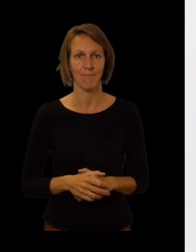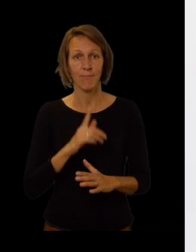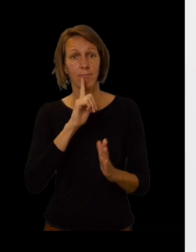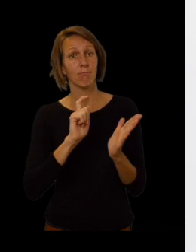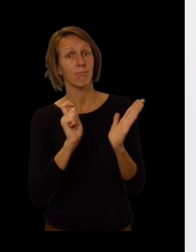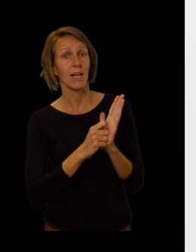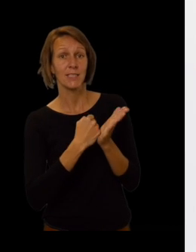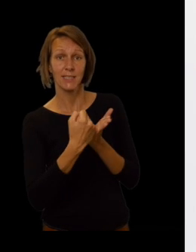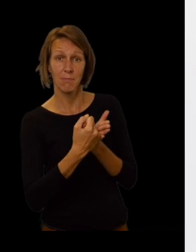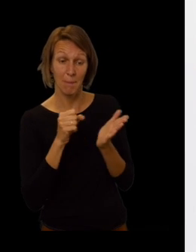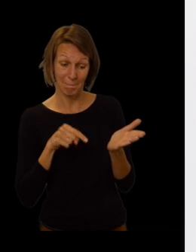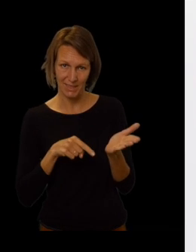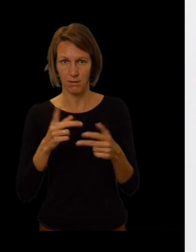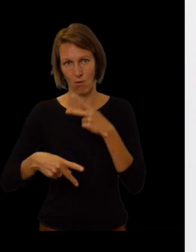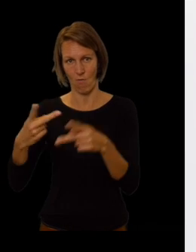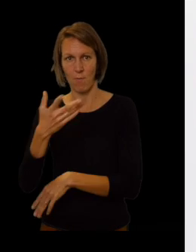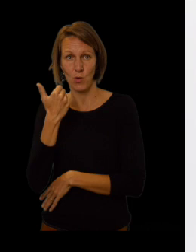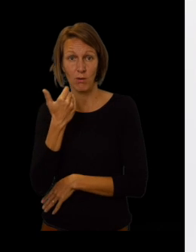il faut poster l'enveloppe le jour du test.